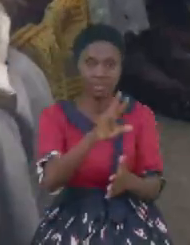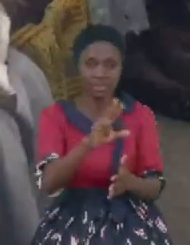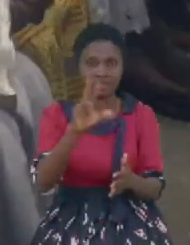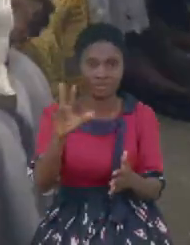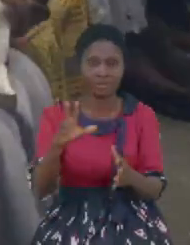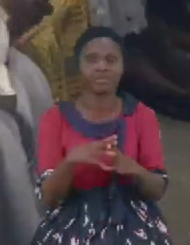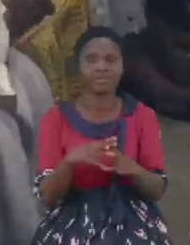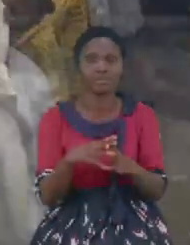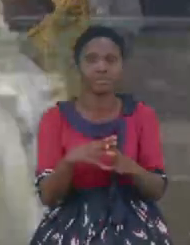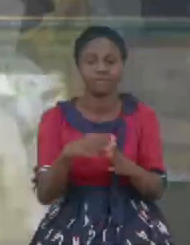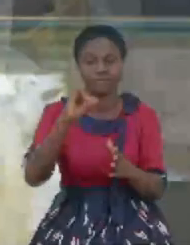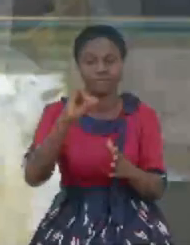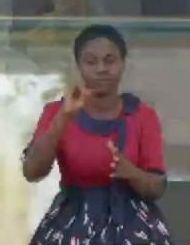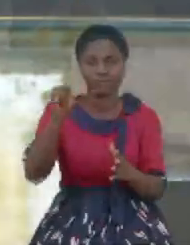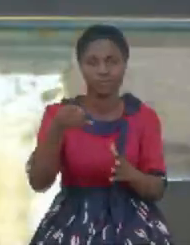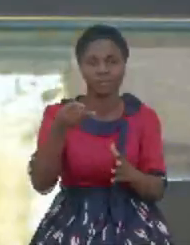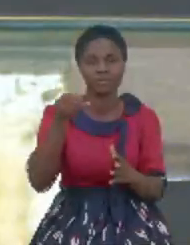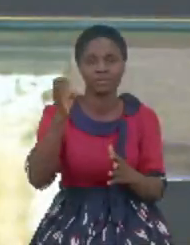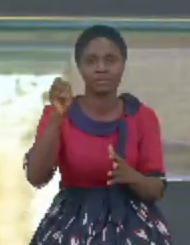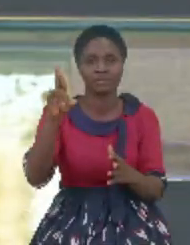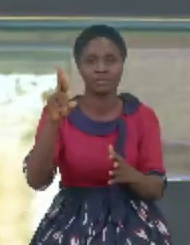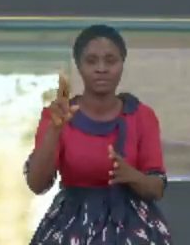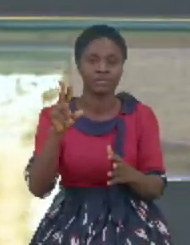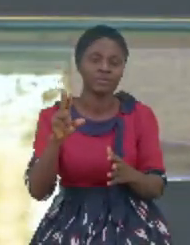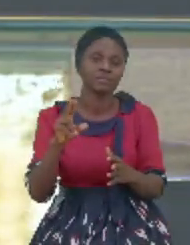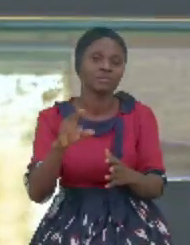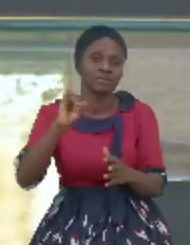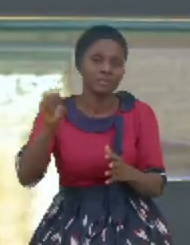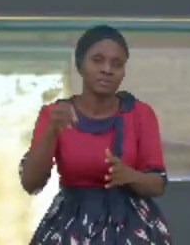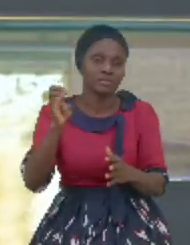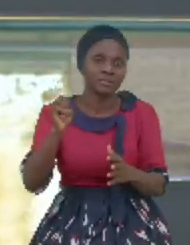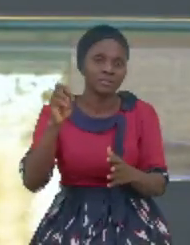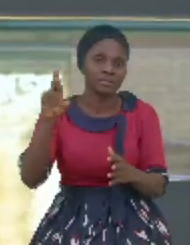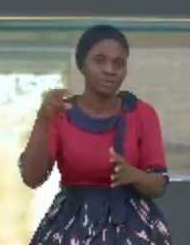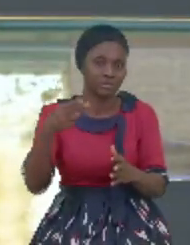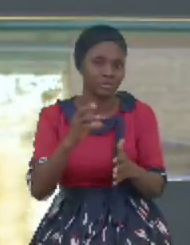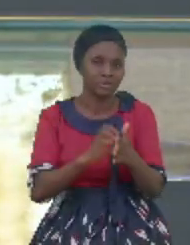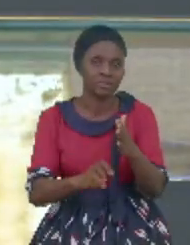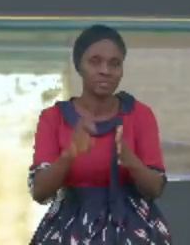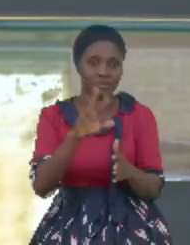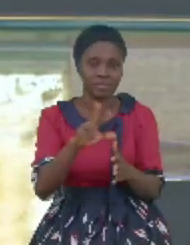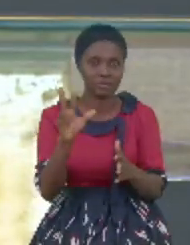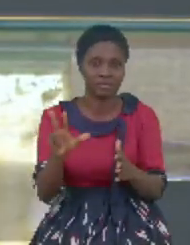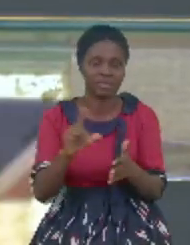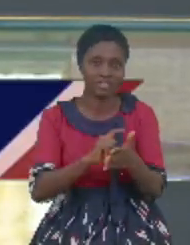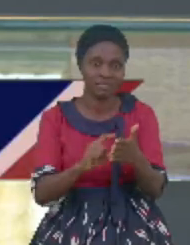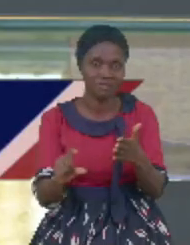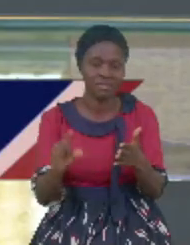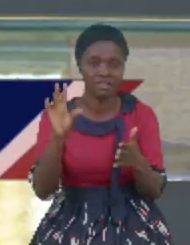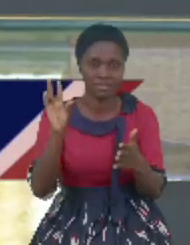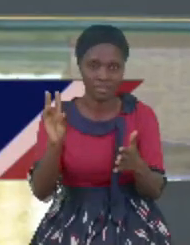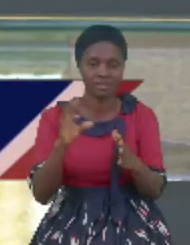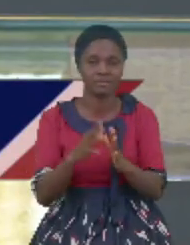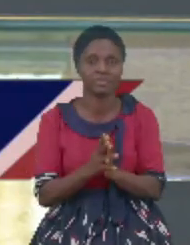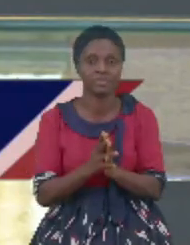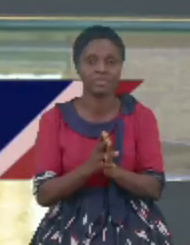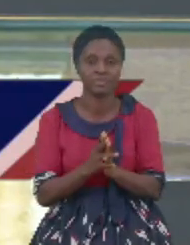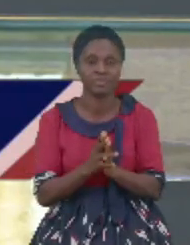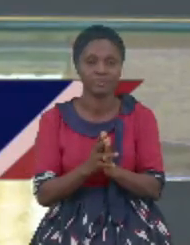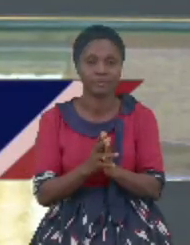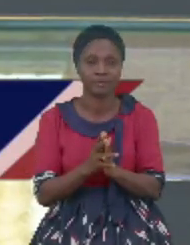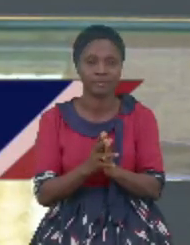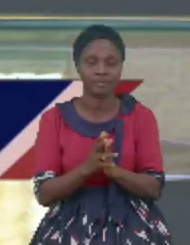chapitre 33. Jérémie, chapitre 33. Je lis le verset 7. Jérémie 33,